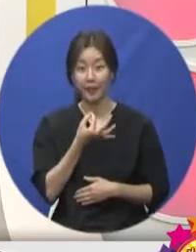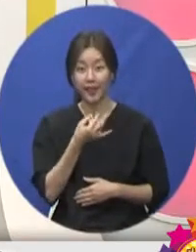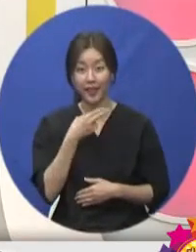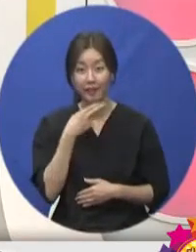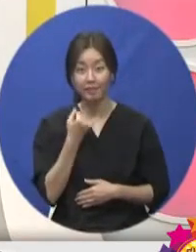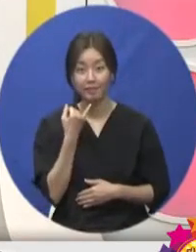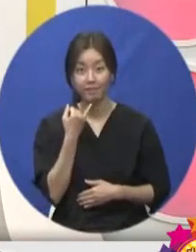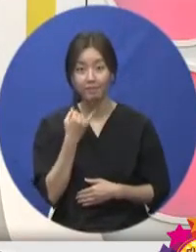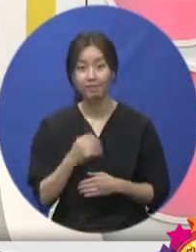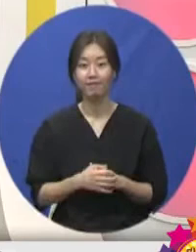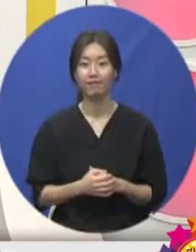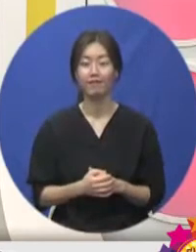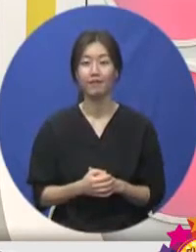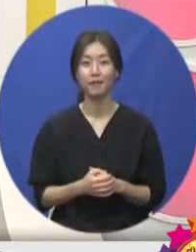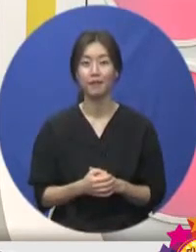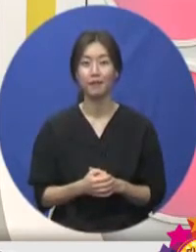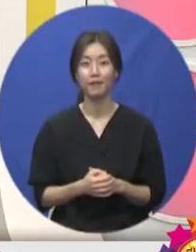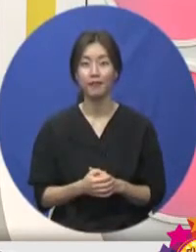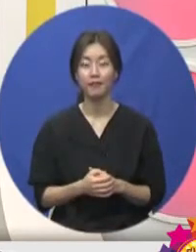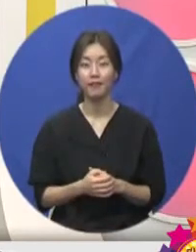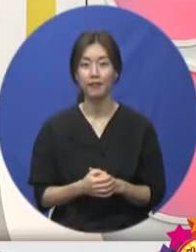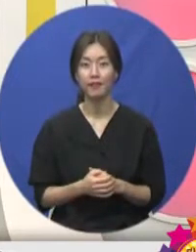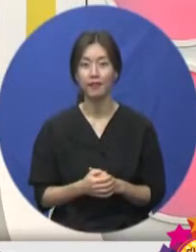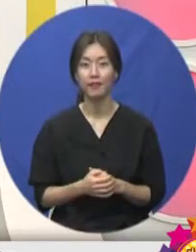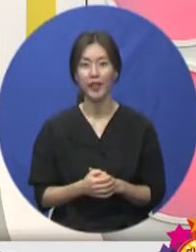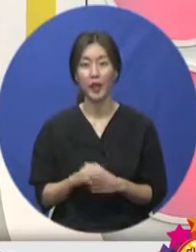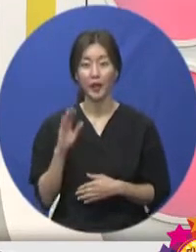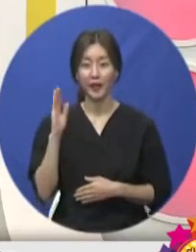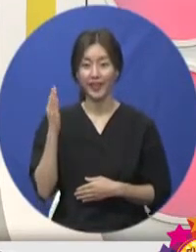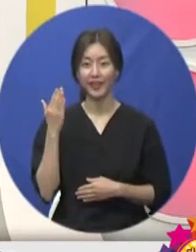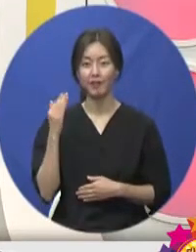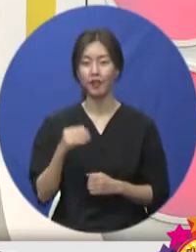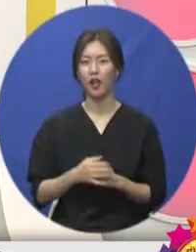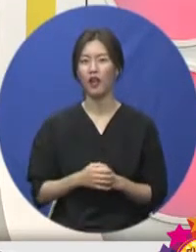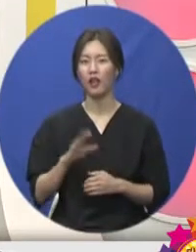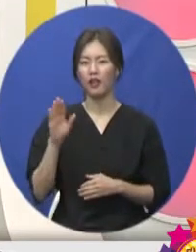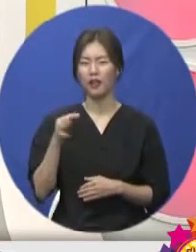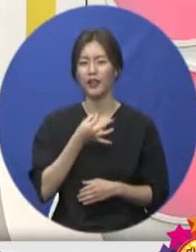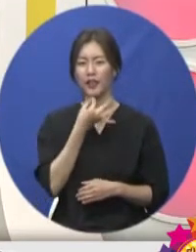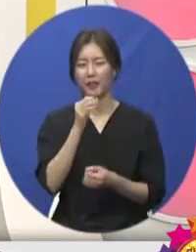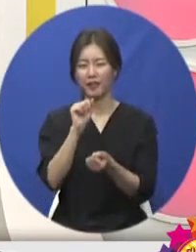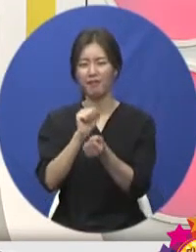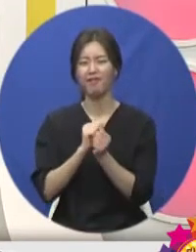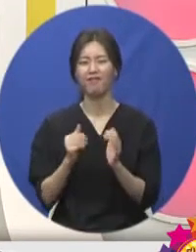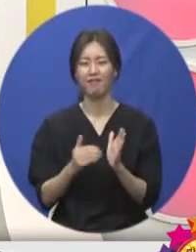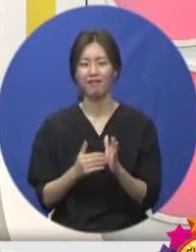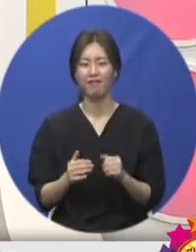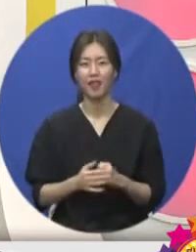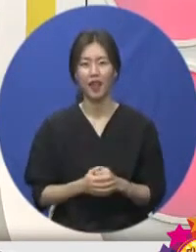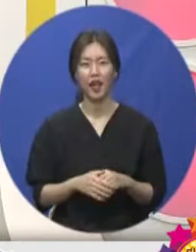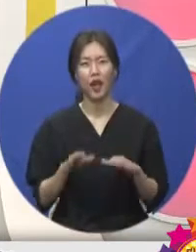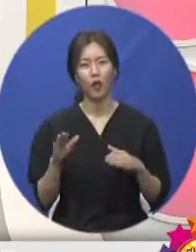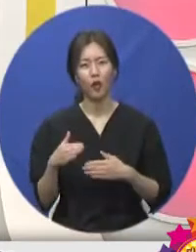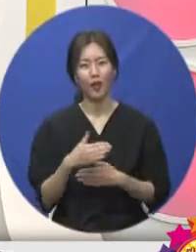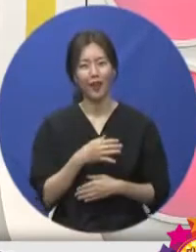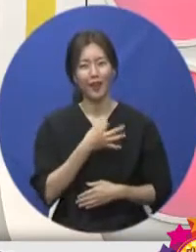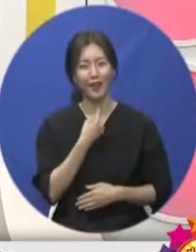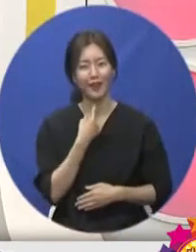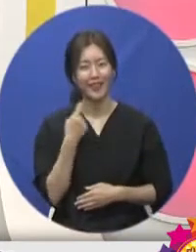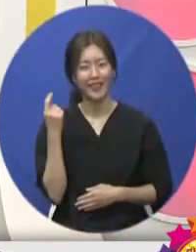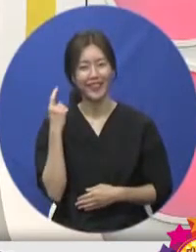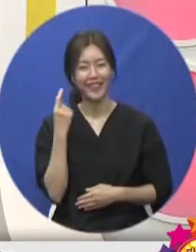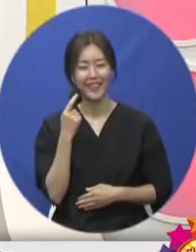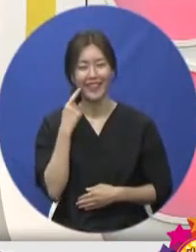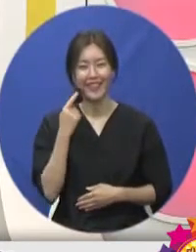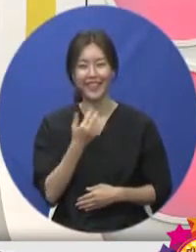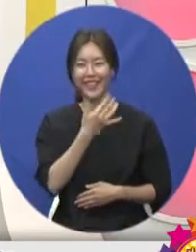네? 환절기인데 감기는 안 걸리셨어요? 환절기 때요? 네. 왜요? 걸렸지. 아이고 오늘도 여전히 목소리가 네.